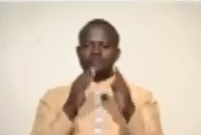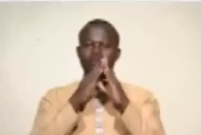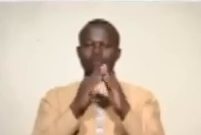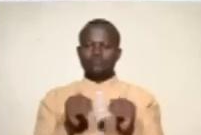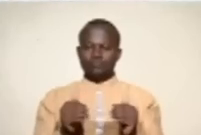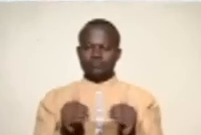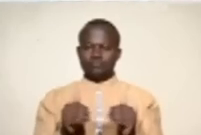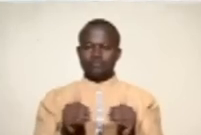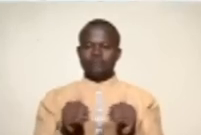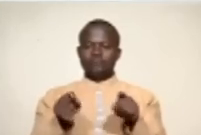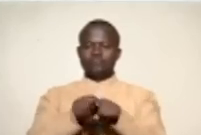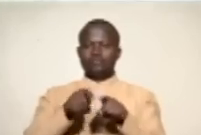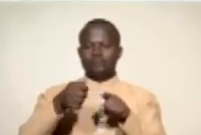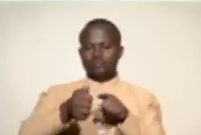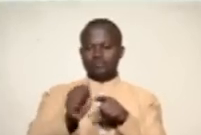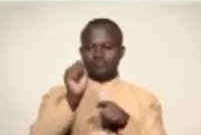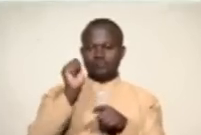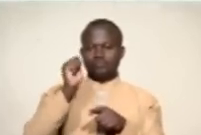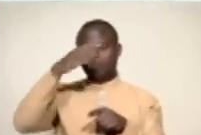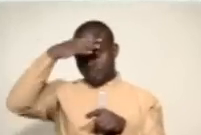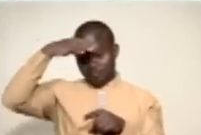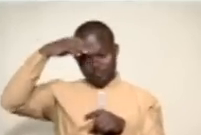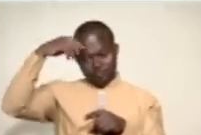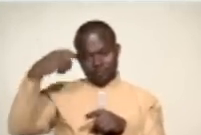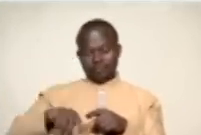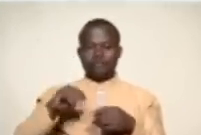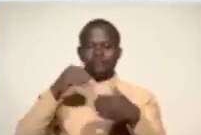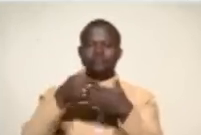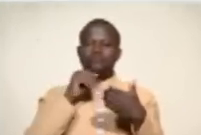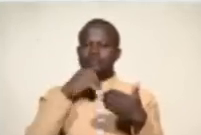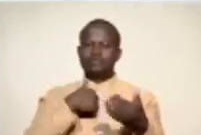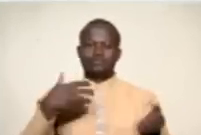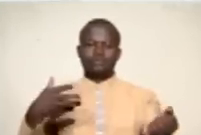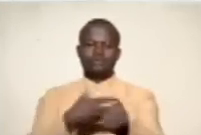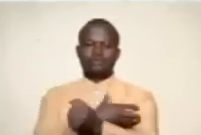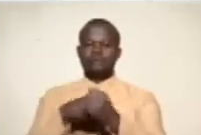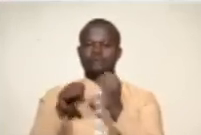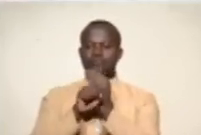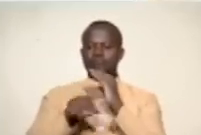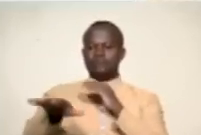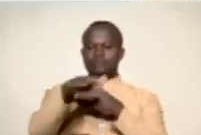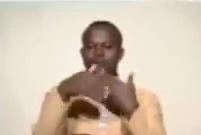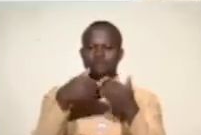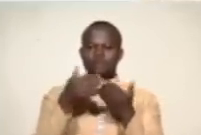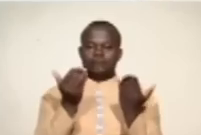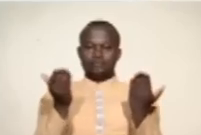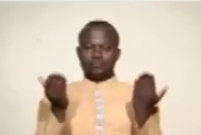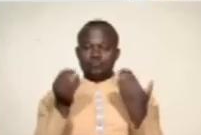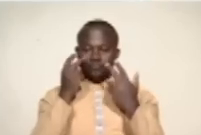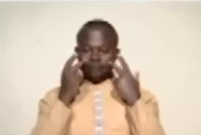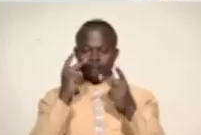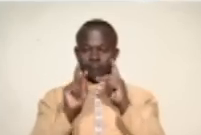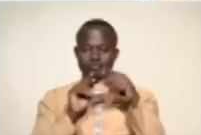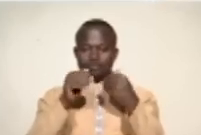amazu angana kuriya biragoye. Kugeza ubu ntago turagira ubushobozi muri sector privé yo kubona